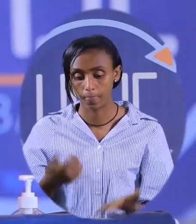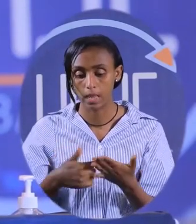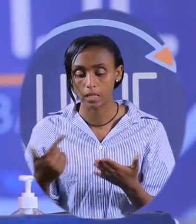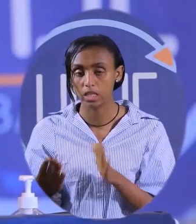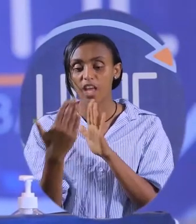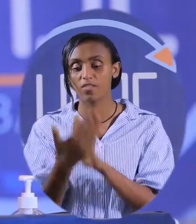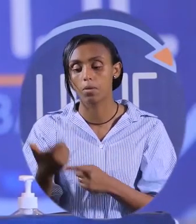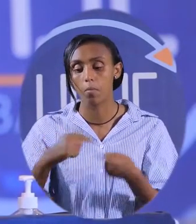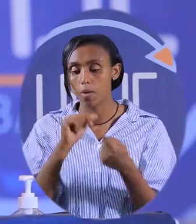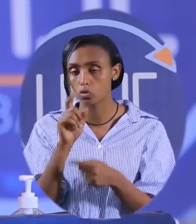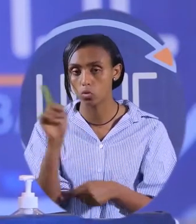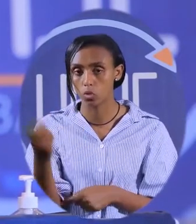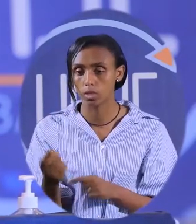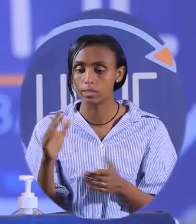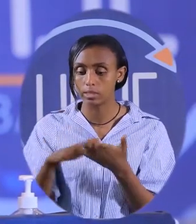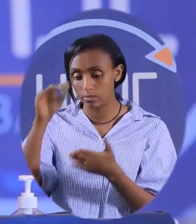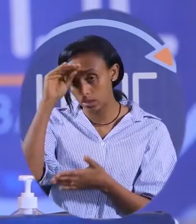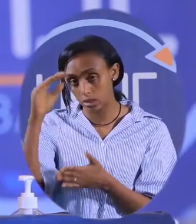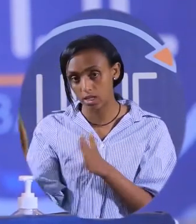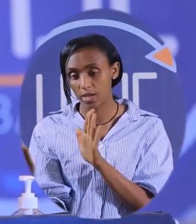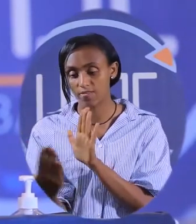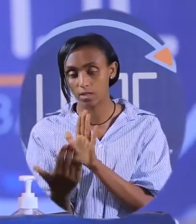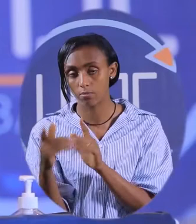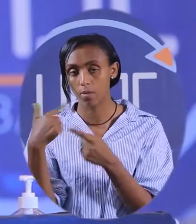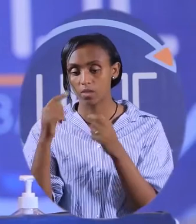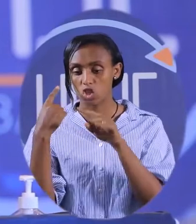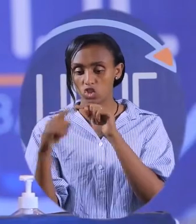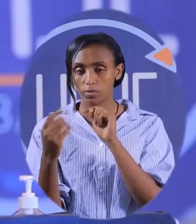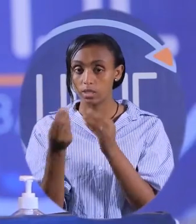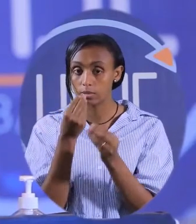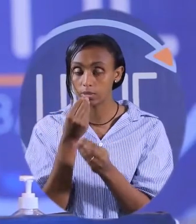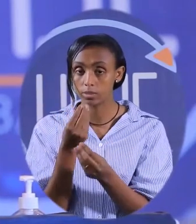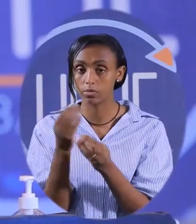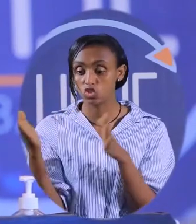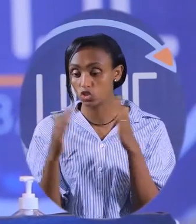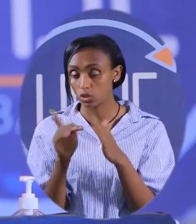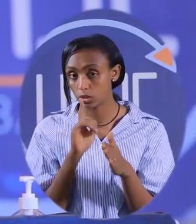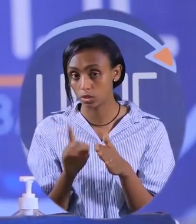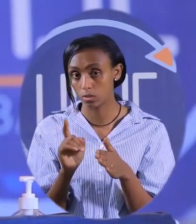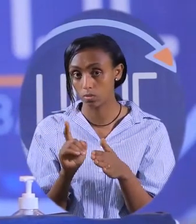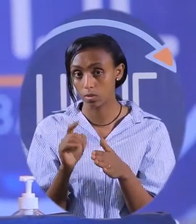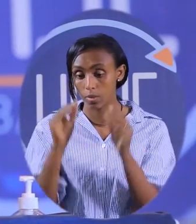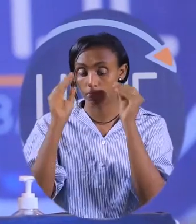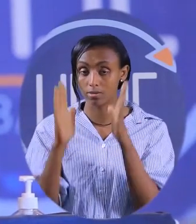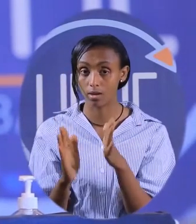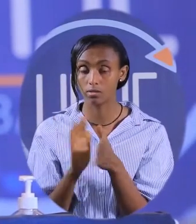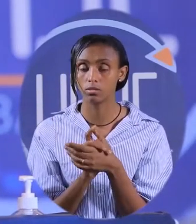እነኚህ ከፊት የማይመጡ ከሆነ ትምህርትን ከፊት ማምጣት አልችልም። የምግብ ችግር የሁሉም ችግር ነው ብዬ